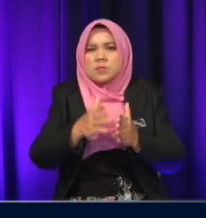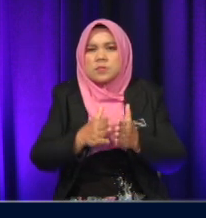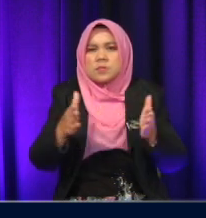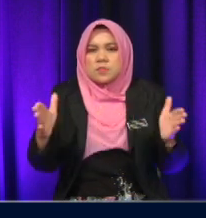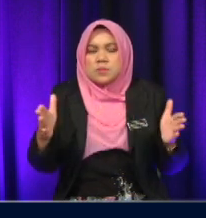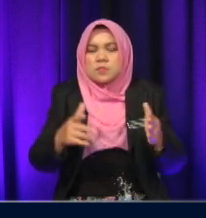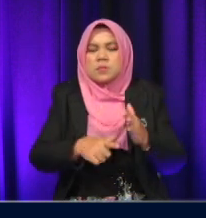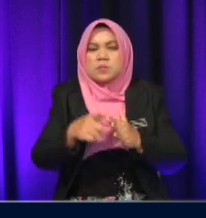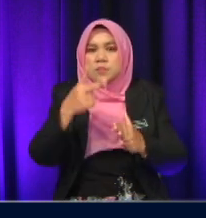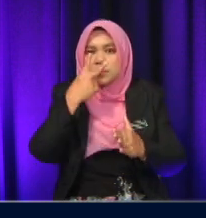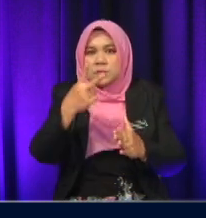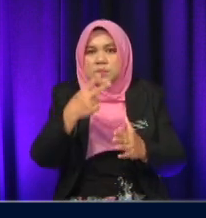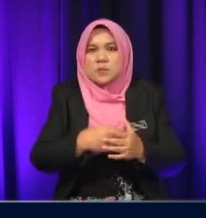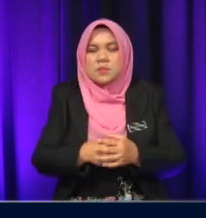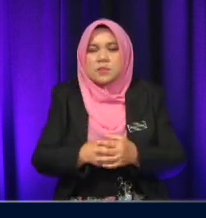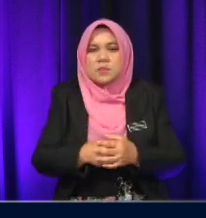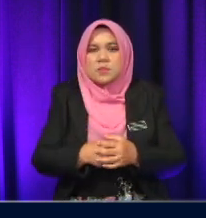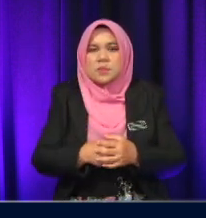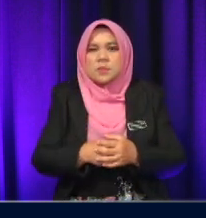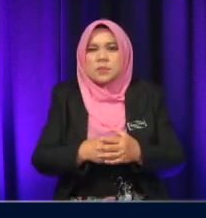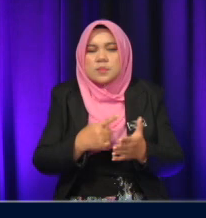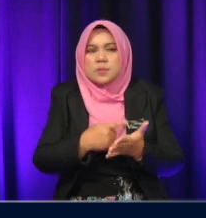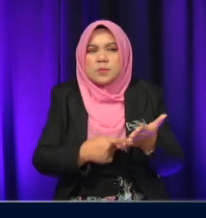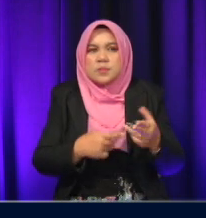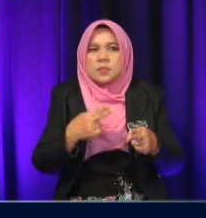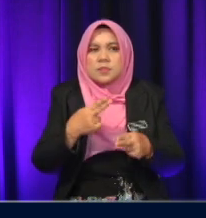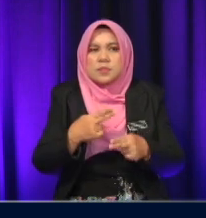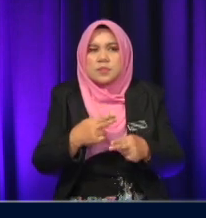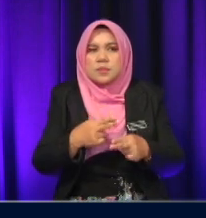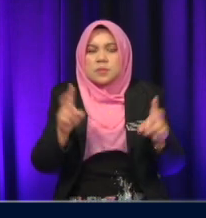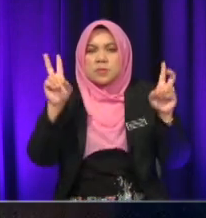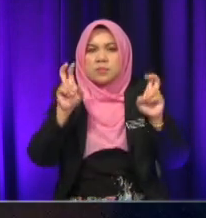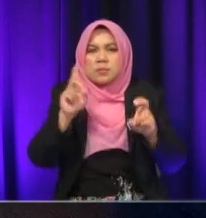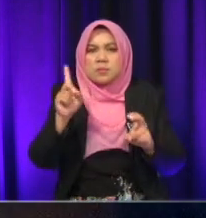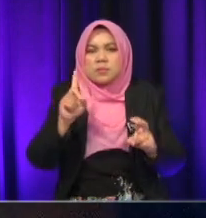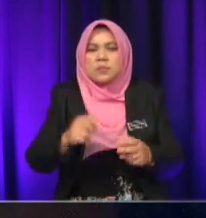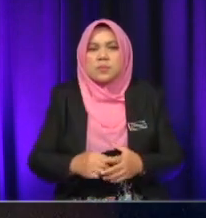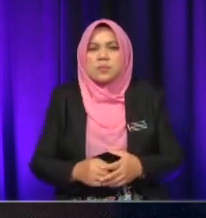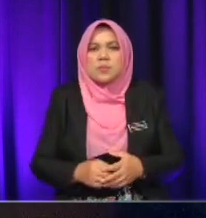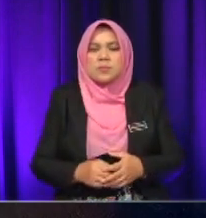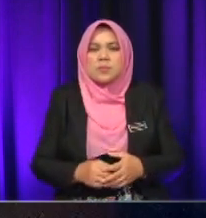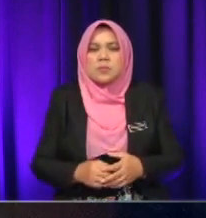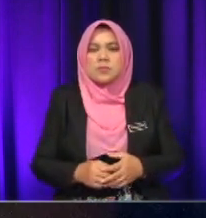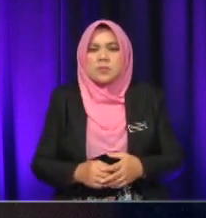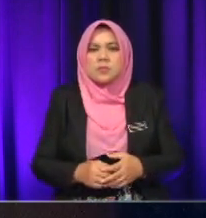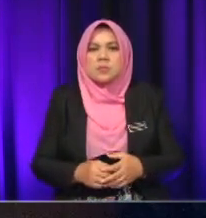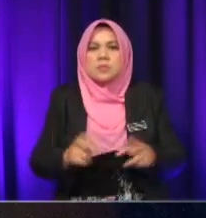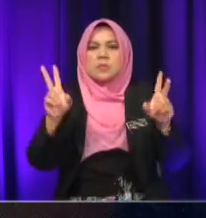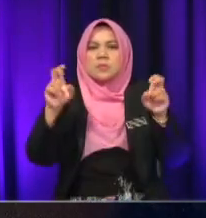menonjol. Orang faham, tak adalah ni nak tulis apa, tercari-cari pun tak tahu kat mana cikgu. Tajuknya panjang